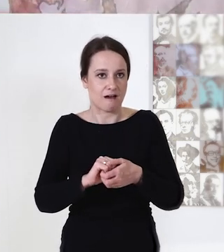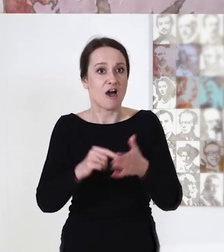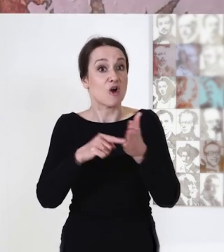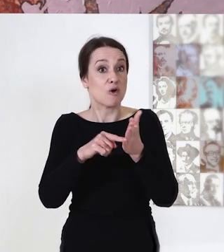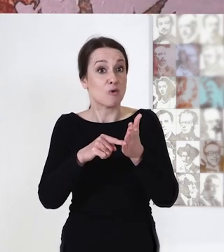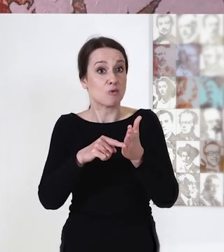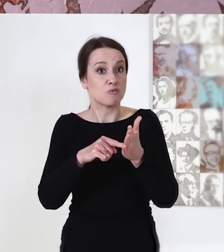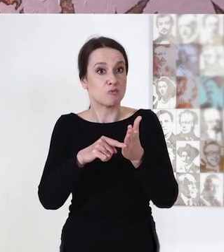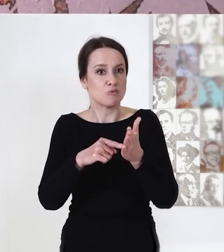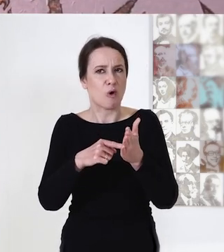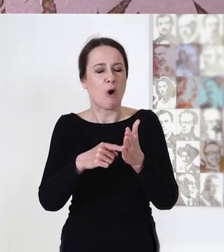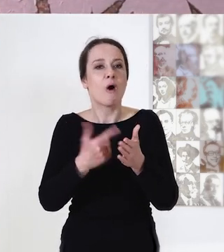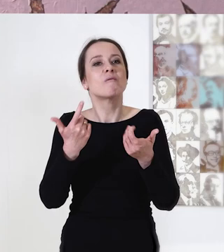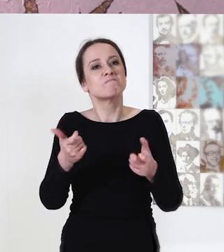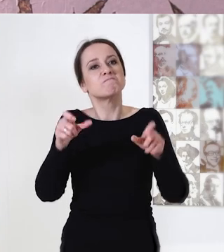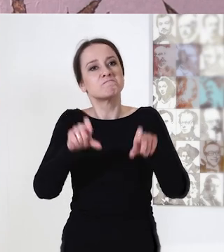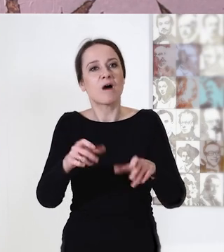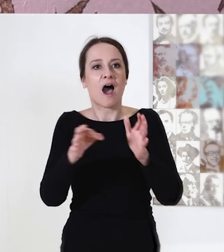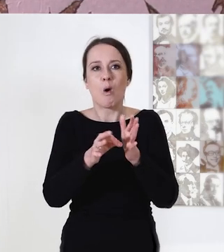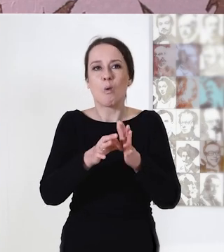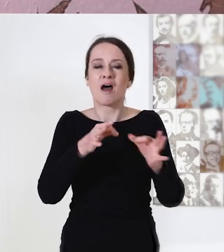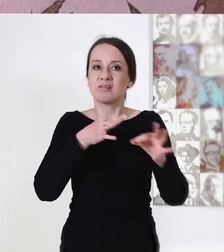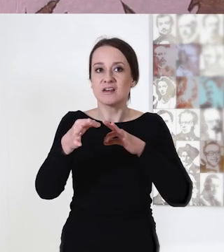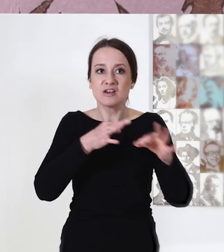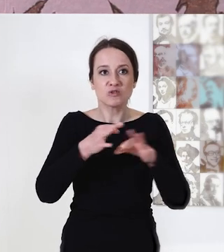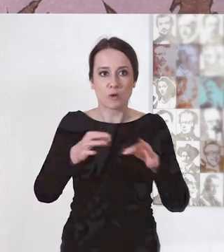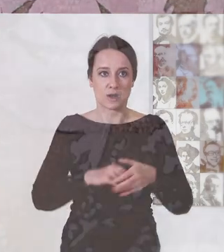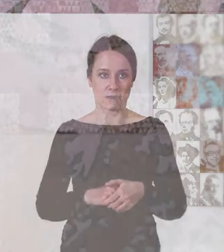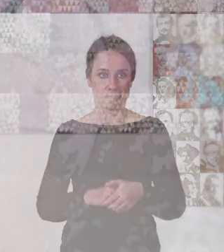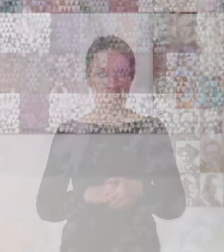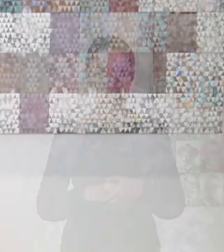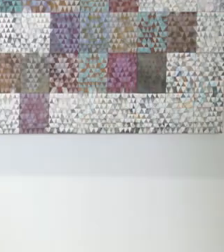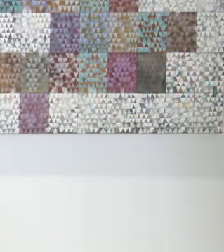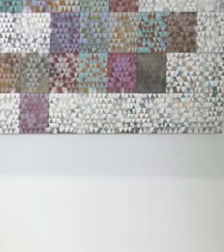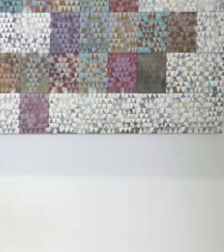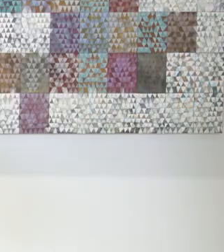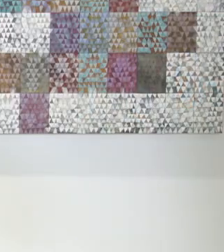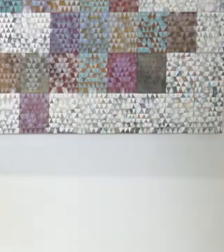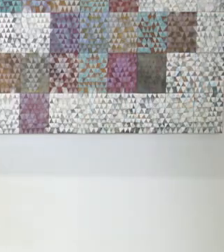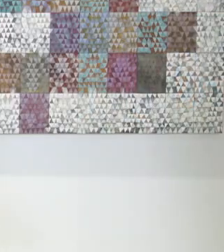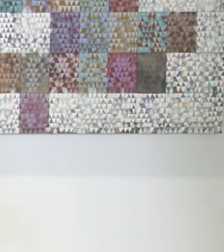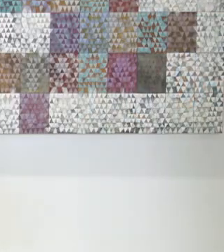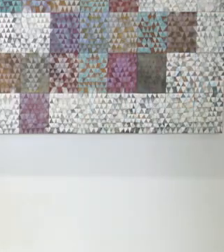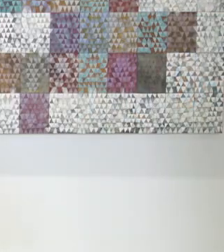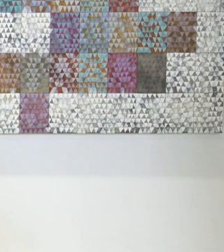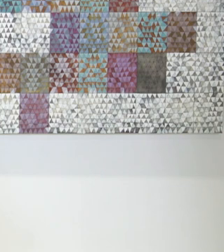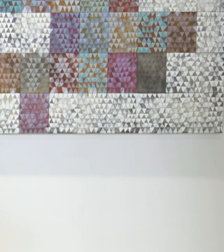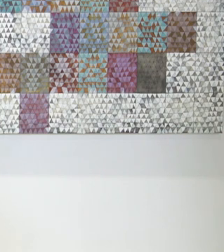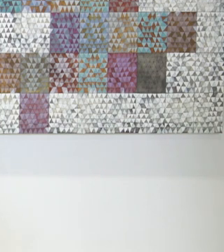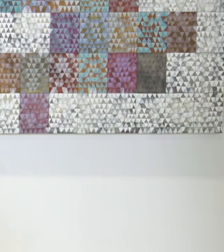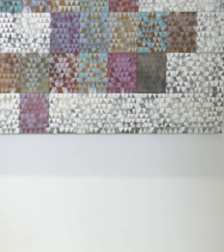to współczesną historię artysta w swojej praktyce często pozostawia obraz